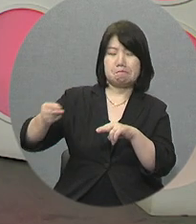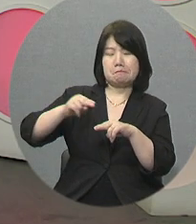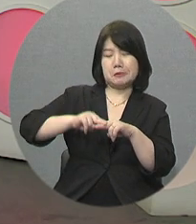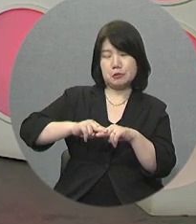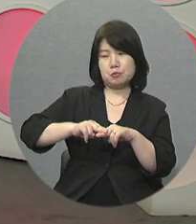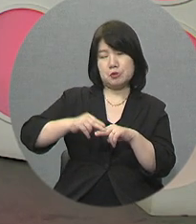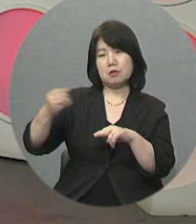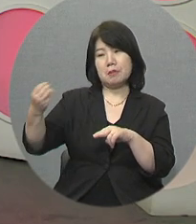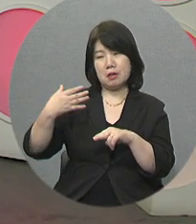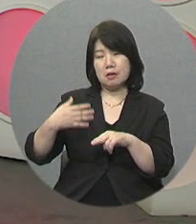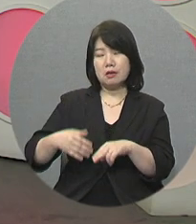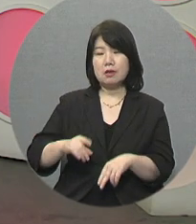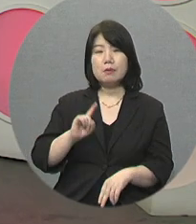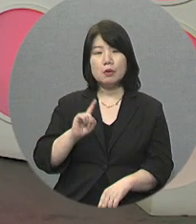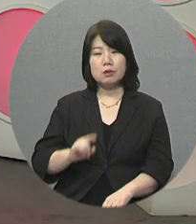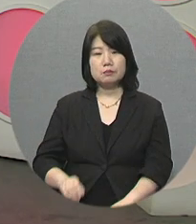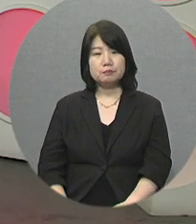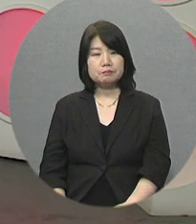말씀하셨습니다.